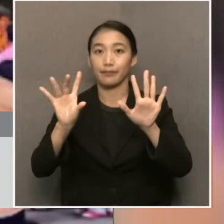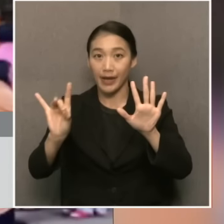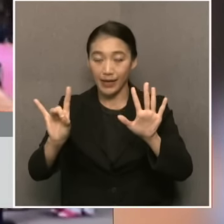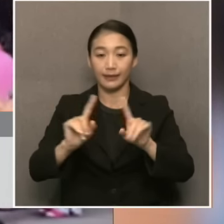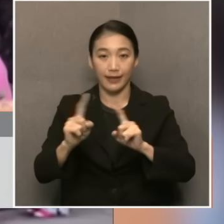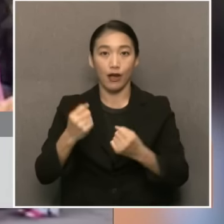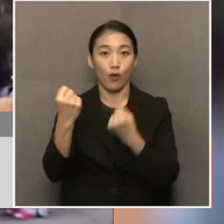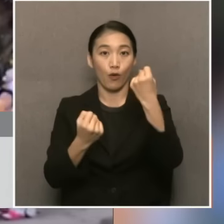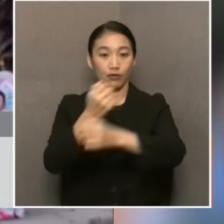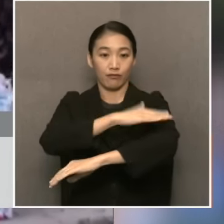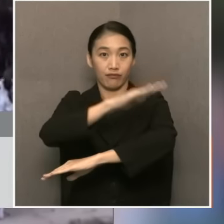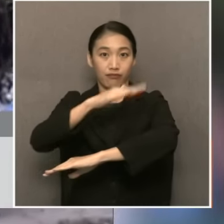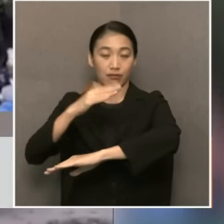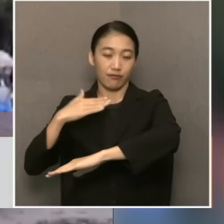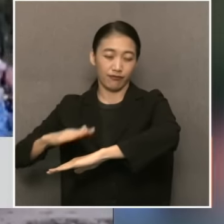ถนน